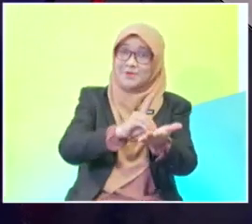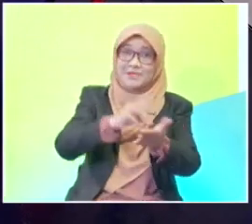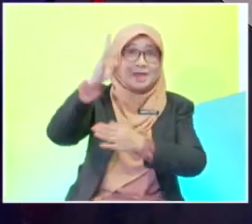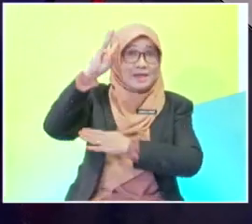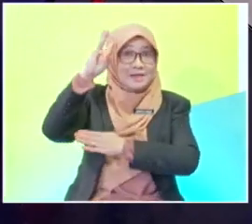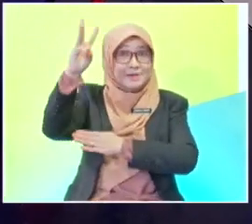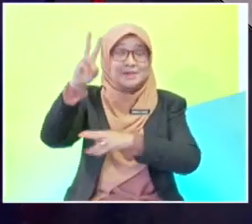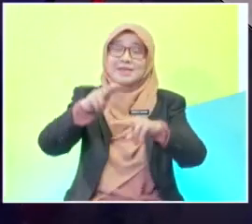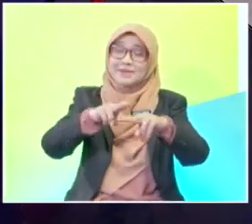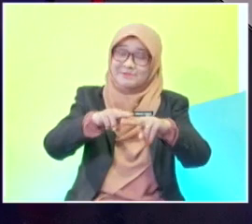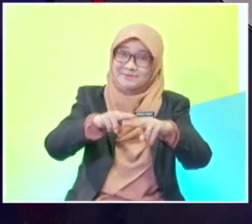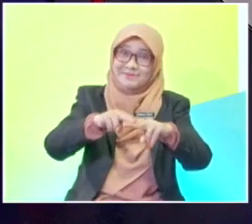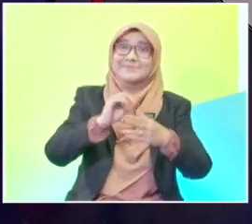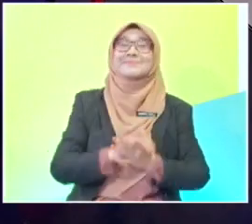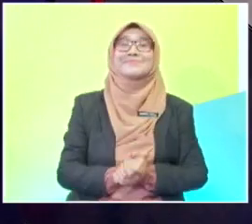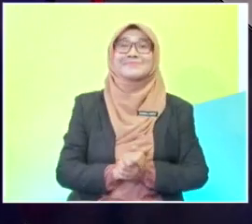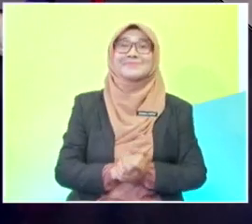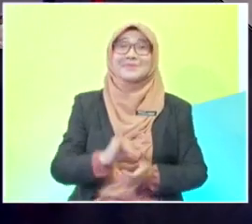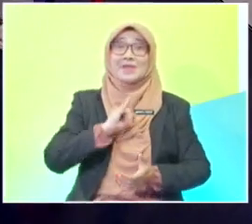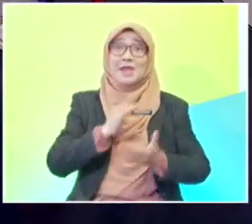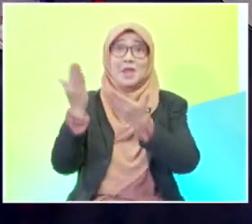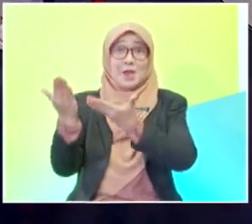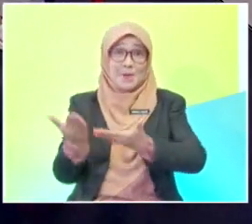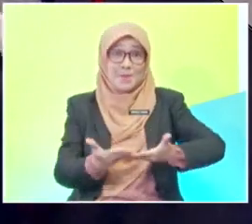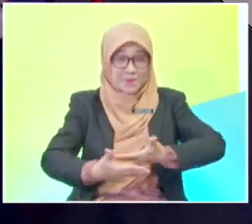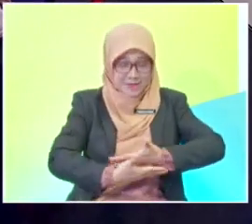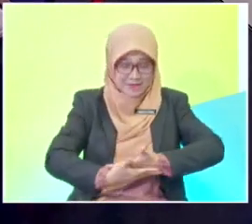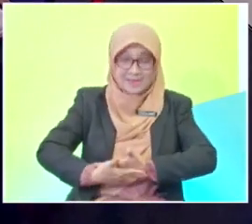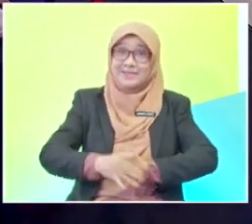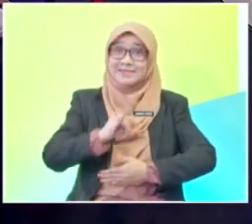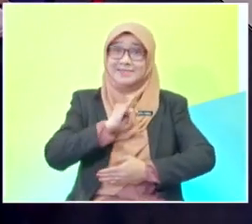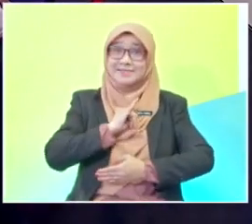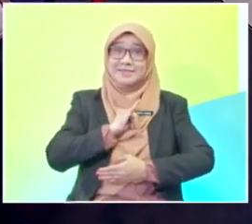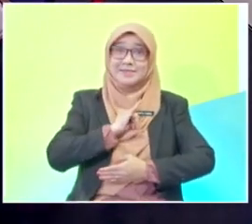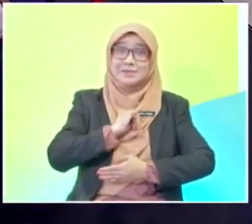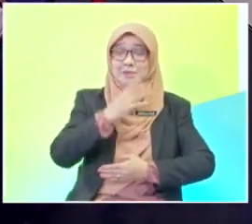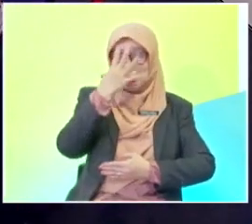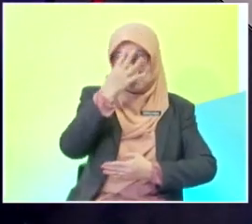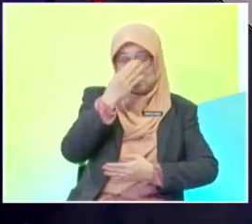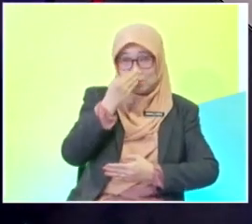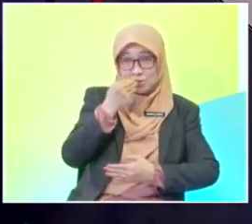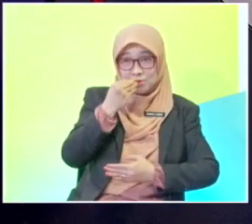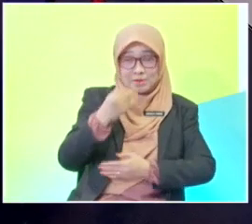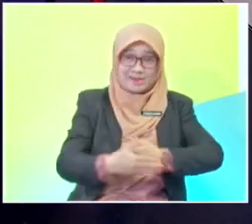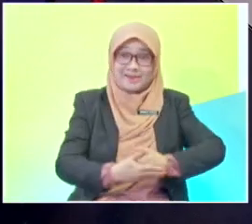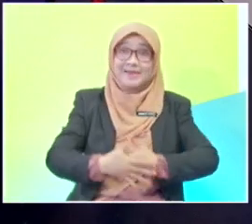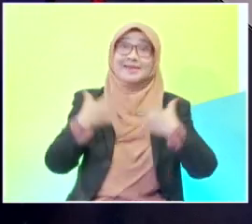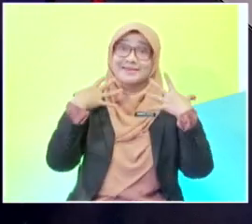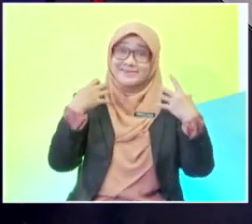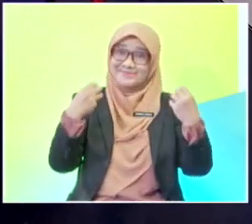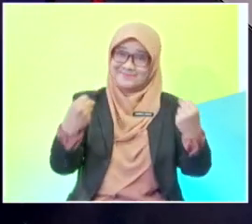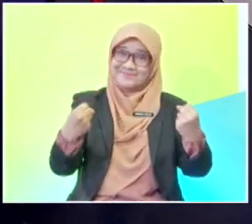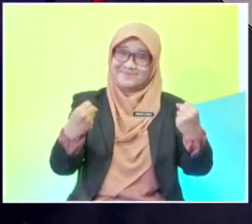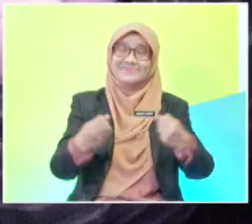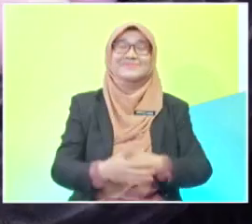Silakan duduk Encik. Baik. Saya bawa anak saya ni. Alah. Okey. Dia mengantuk sikit hari ni. Okey, anak sihat hari ni? Alhamdulillah. Cuma